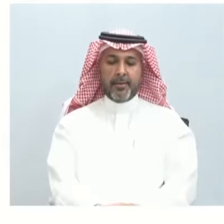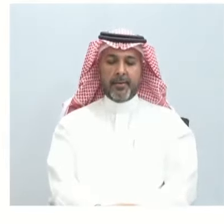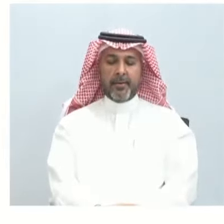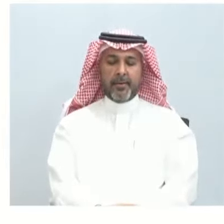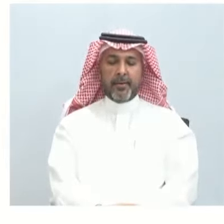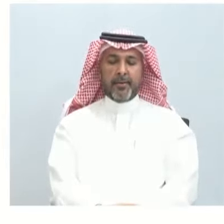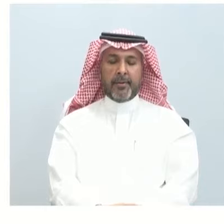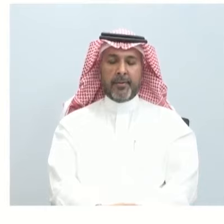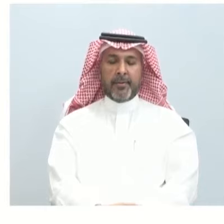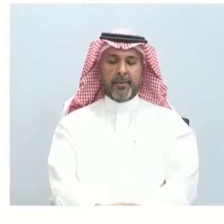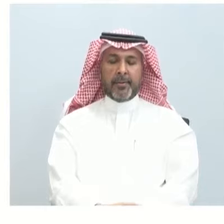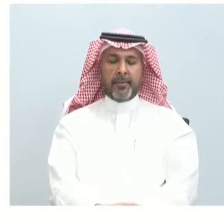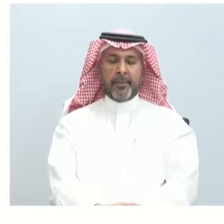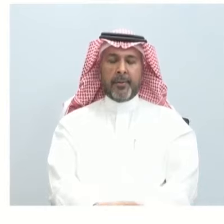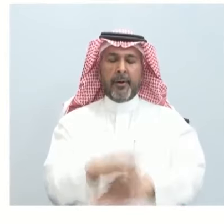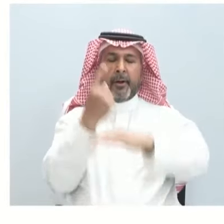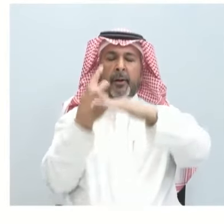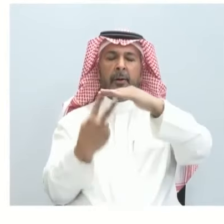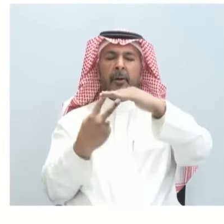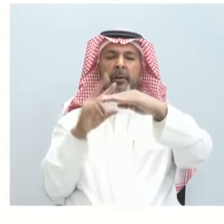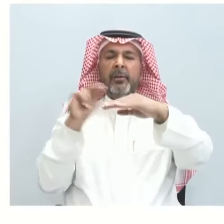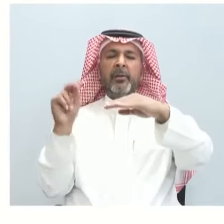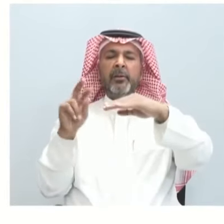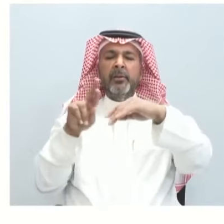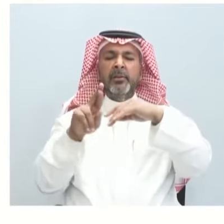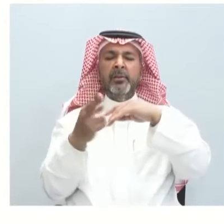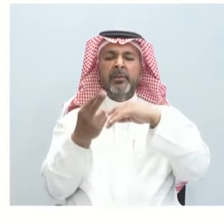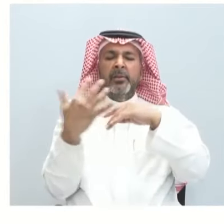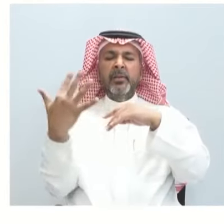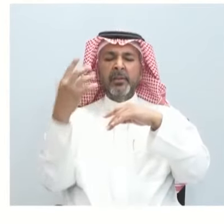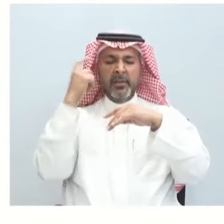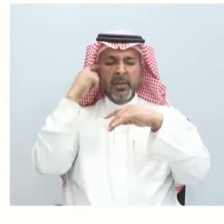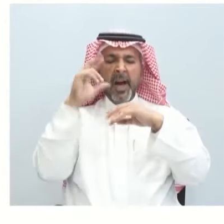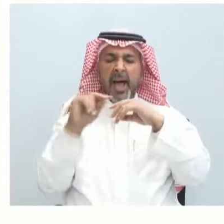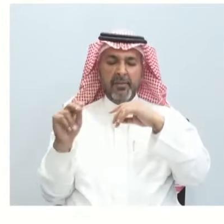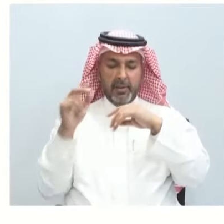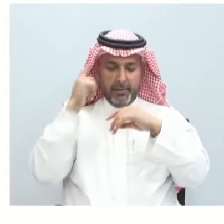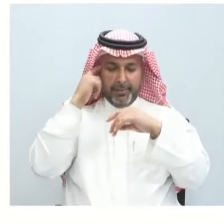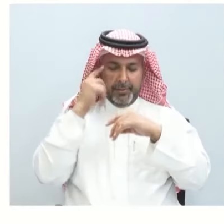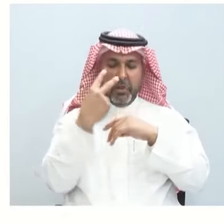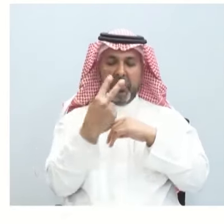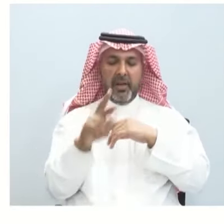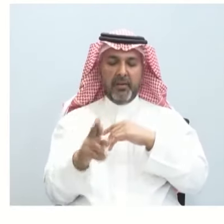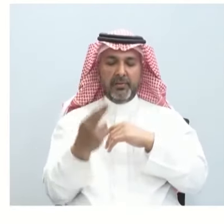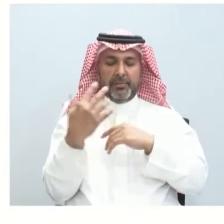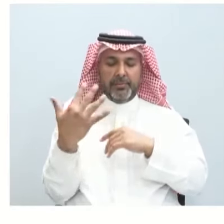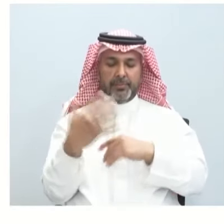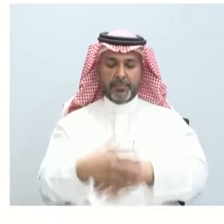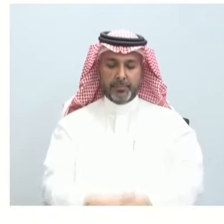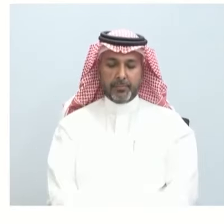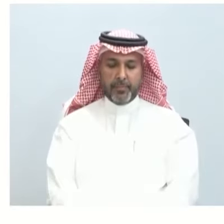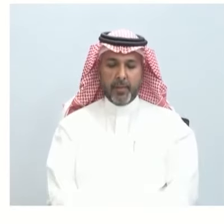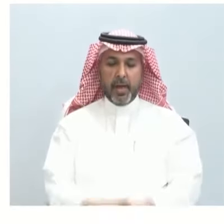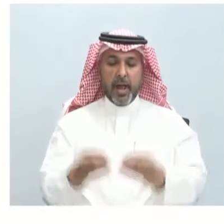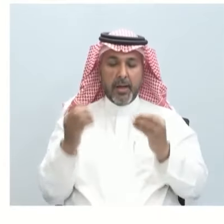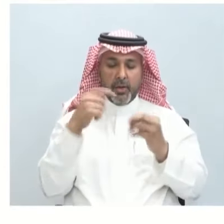الان يمثل لنا مساحه شبه المنحرف كما هي موضحه امامنا على الرسم لنبدا